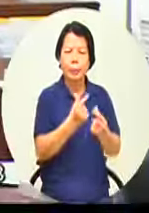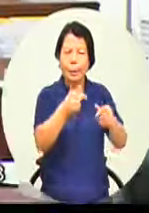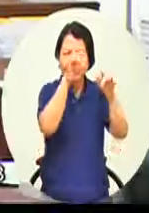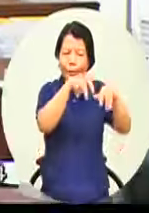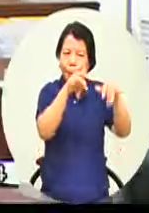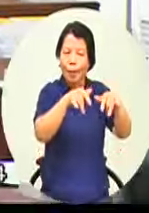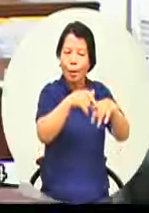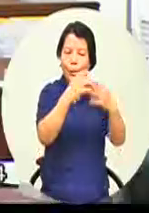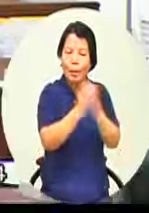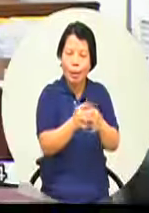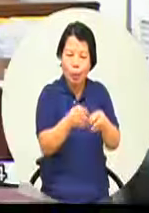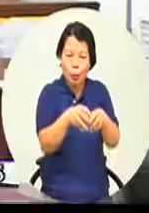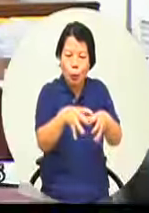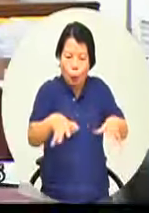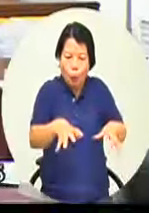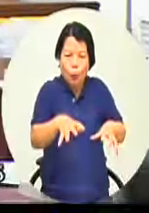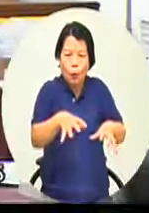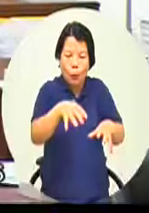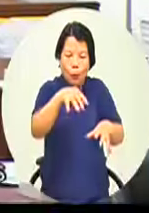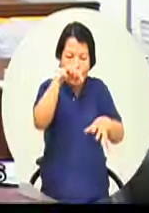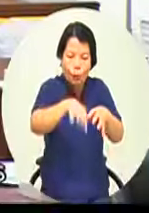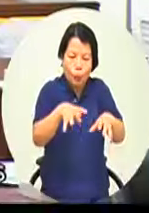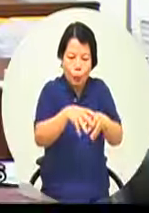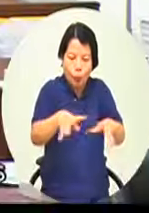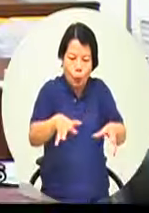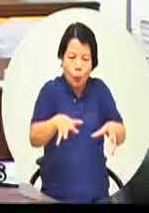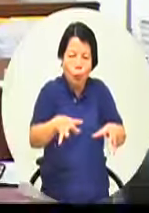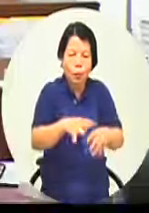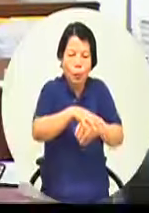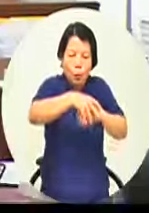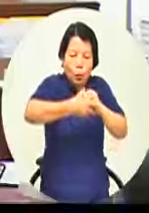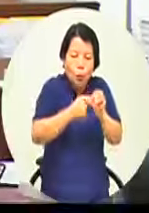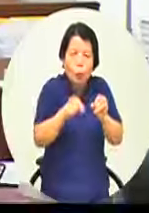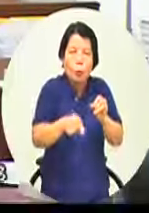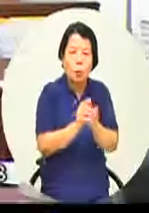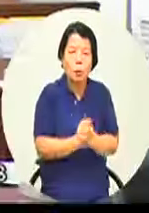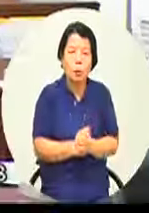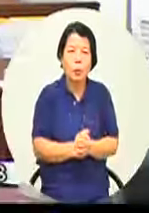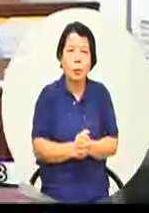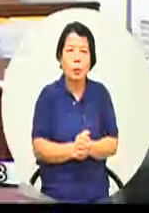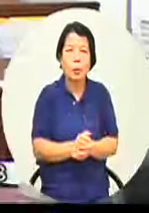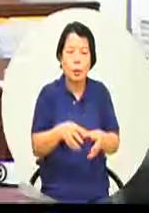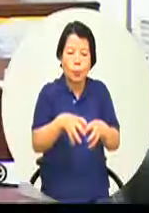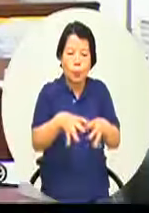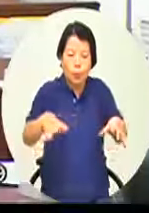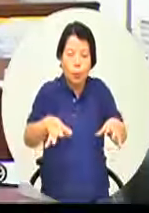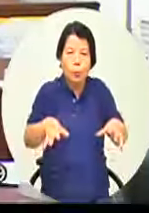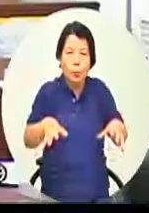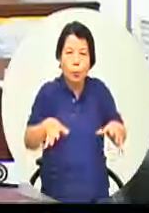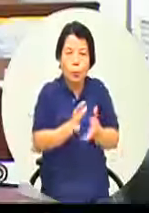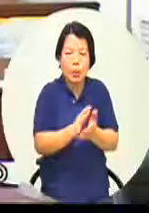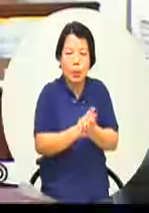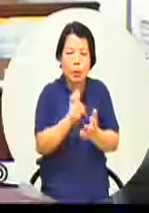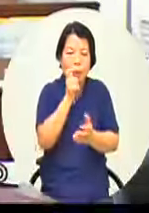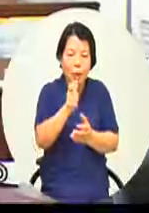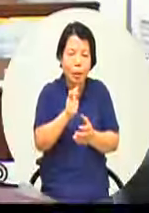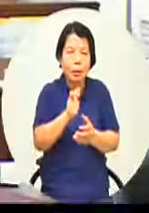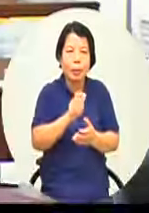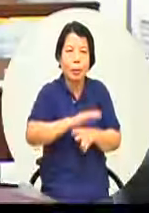渗透。那渗透的时候，这个灶土呢，它就会遇到水呢，就会膨胀，膨胀就会凝结。